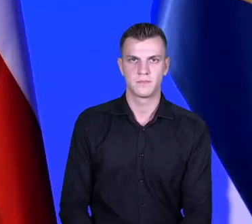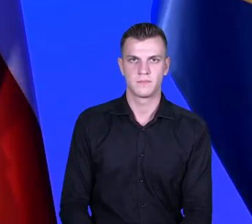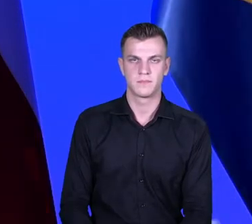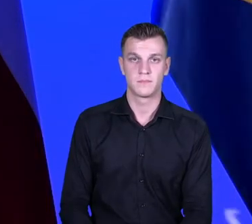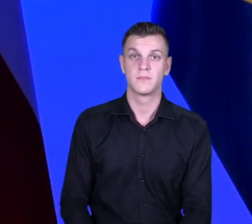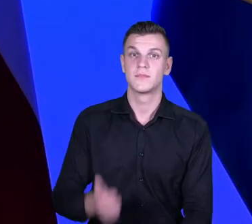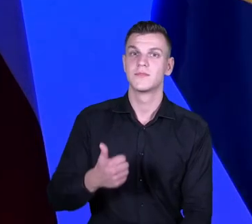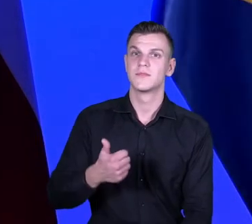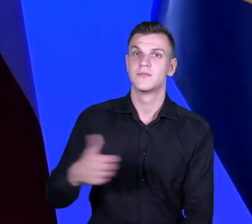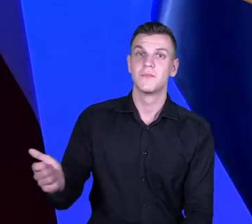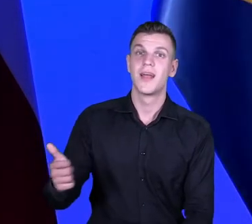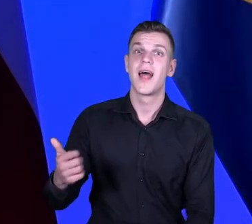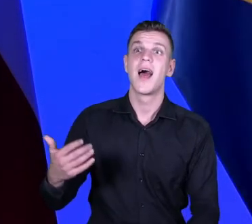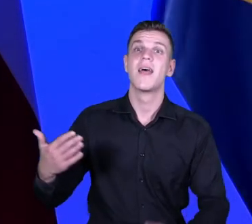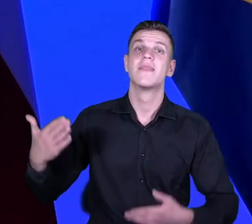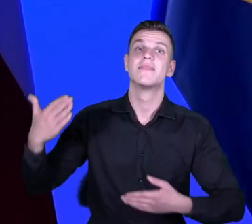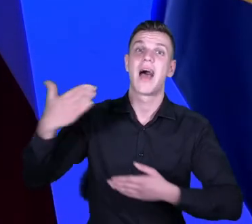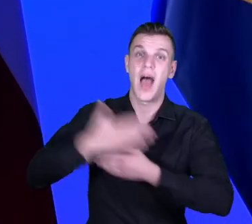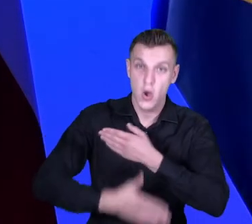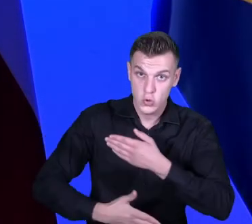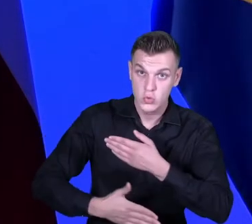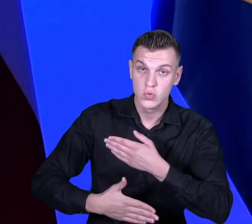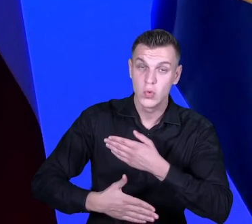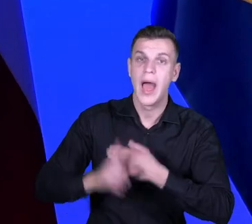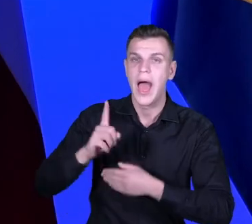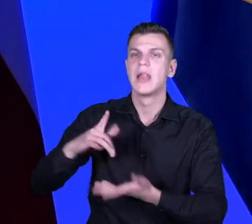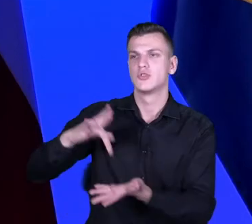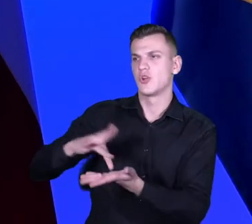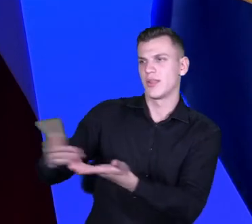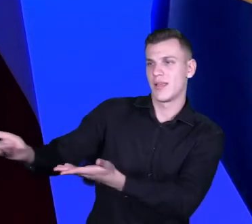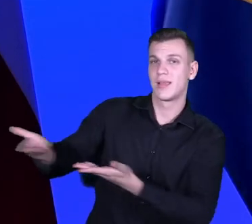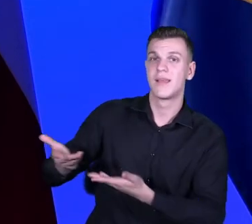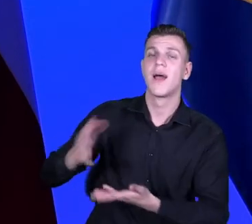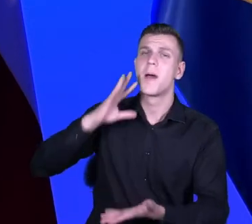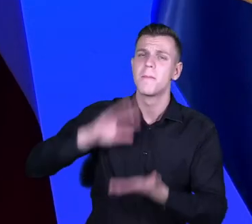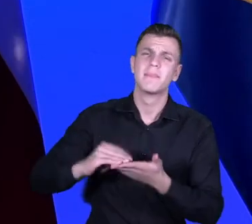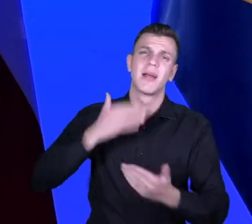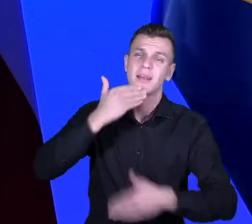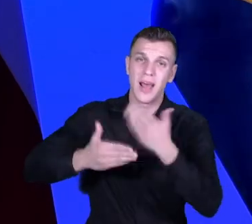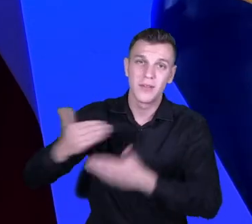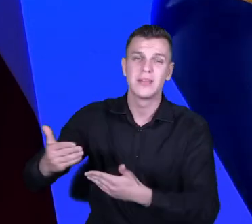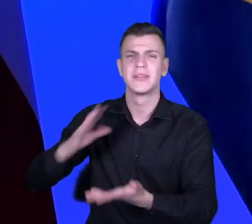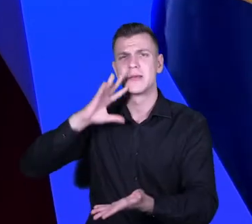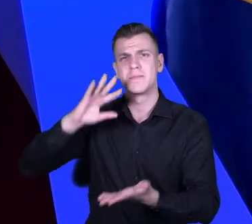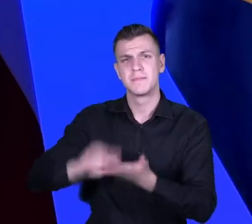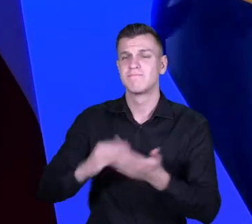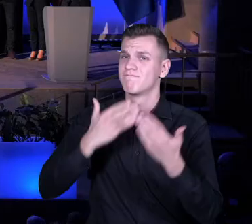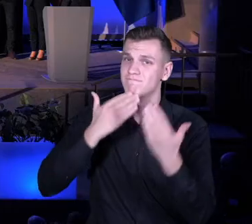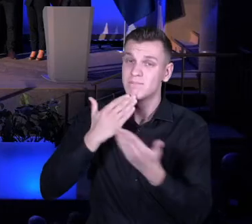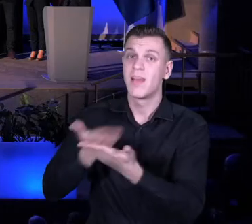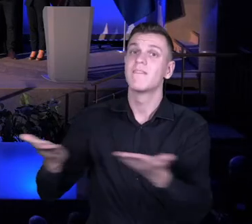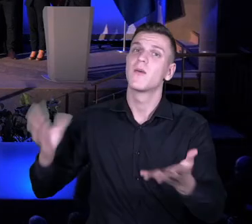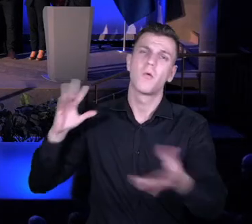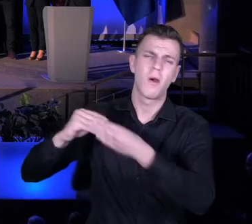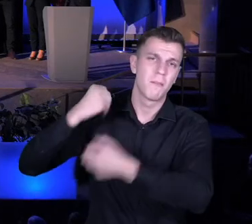Super, no właśnie na koniec, ale na środek. Raz jeszcze wielkie gratulacje i wielkie podziękowania dla was, bo robicie super rzeczy i brawa